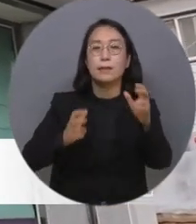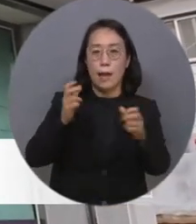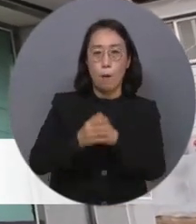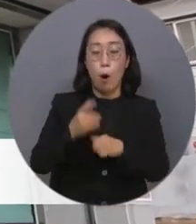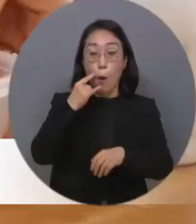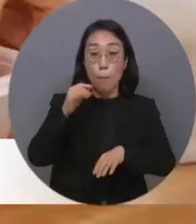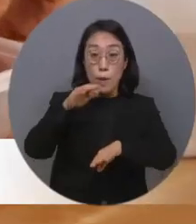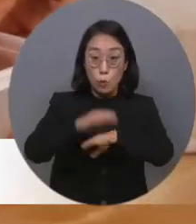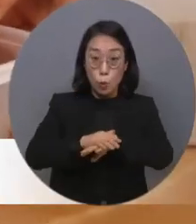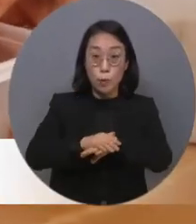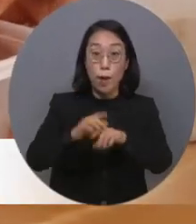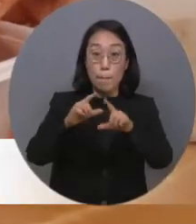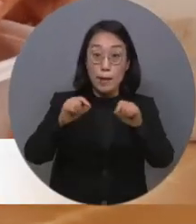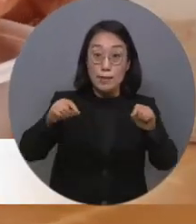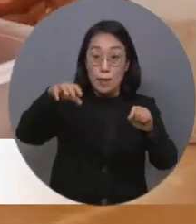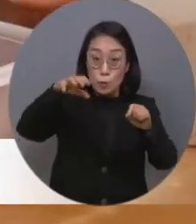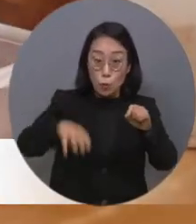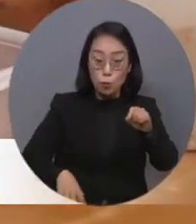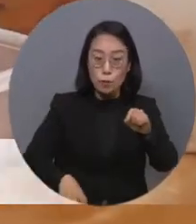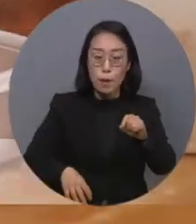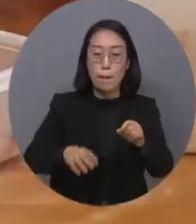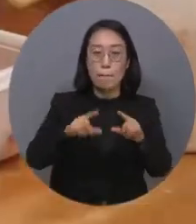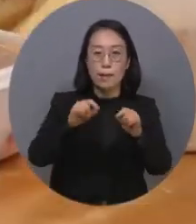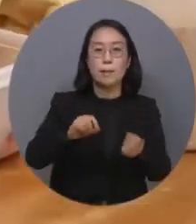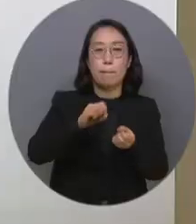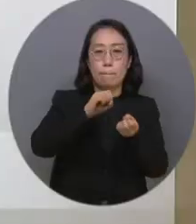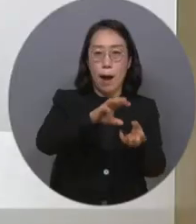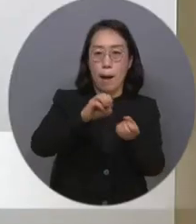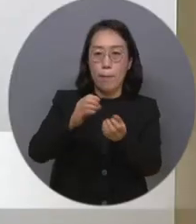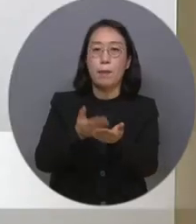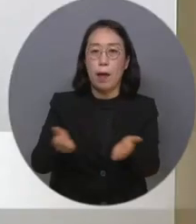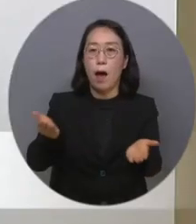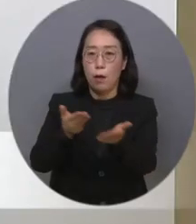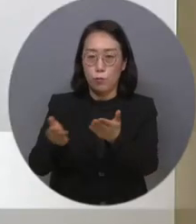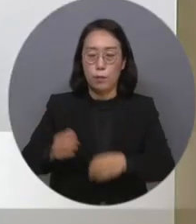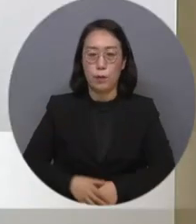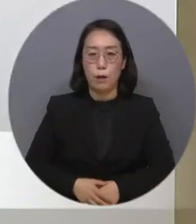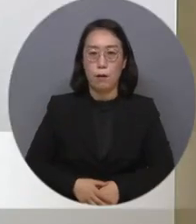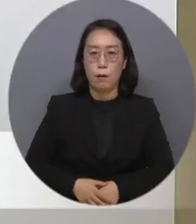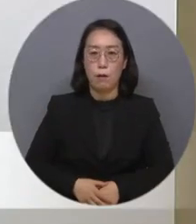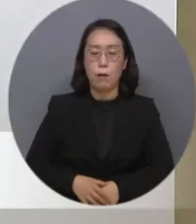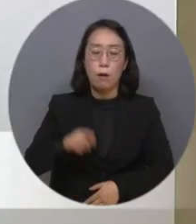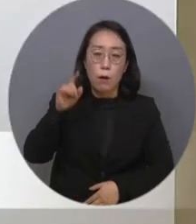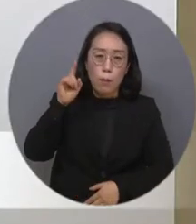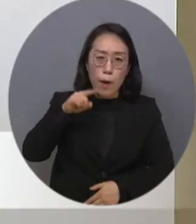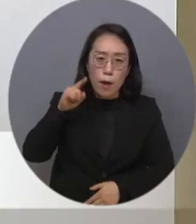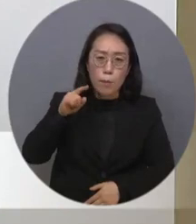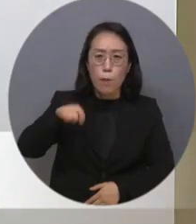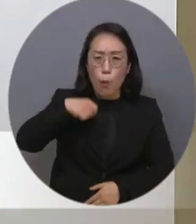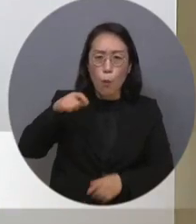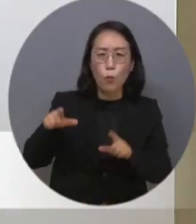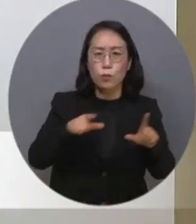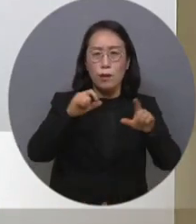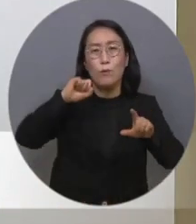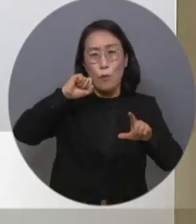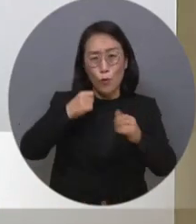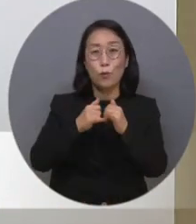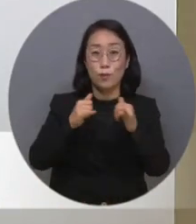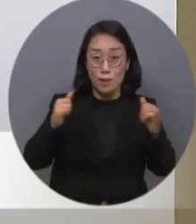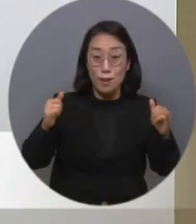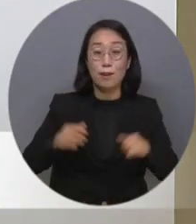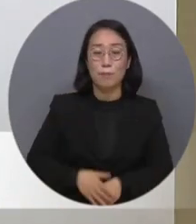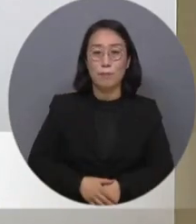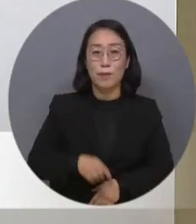엄마손 밥상에서 직접 만든 밑반찬을 지원합니다. 그 생활 주변에 어려움을 겪고 있는 분들이 많이 계시는데